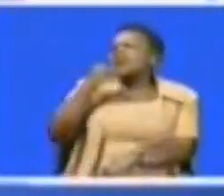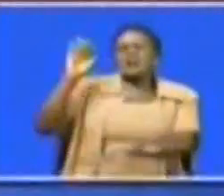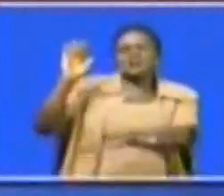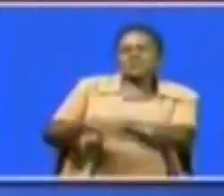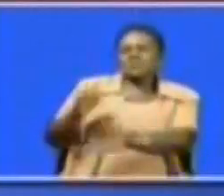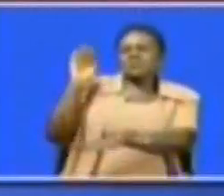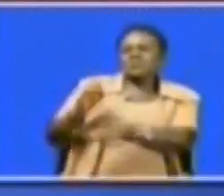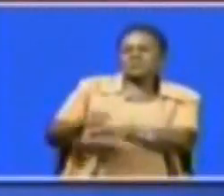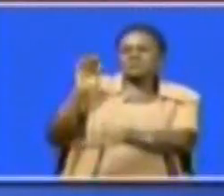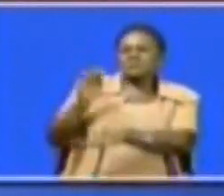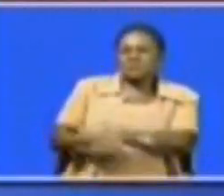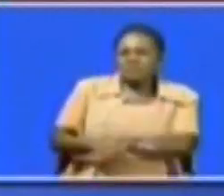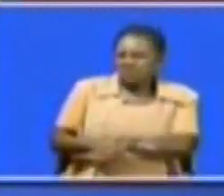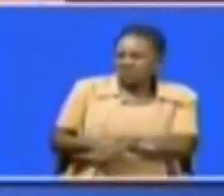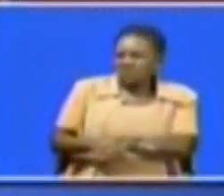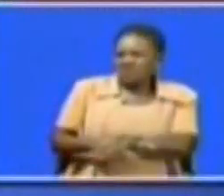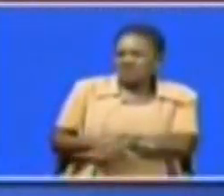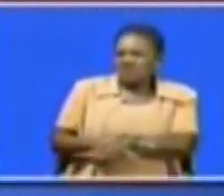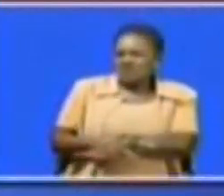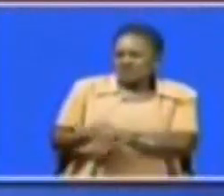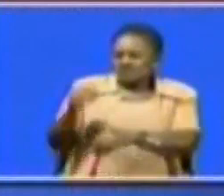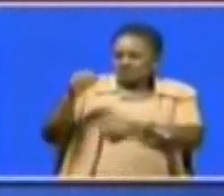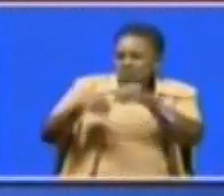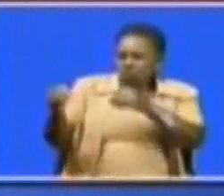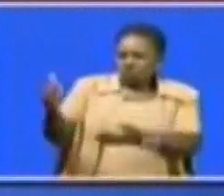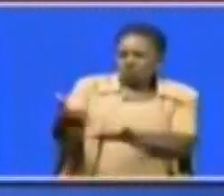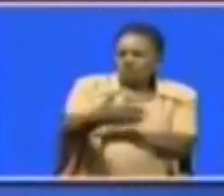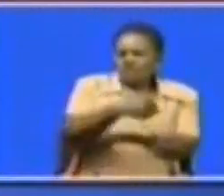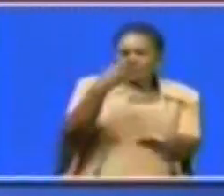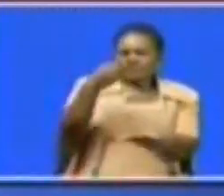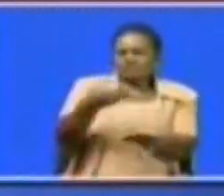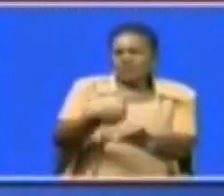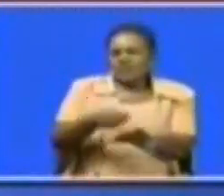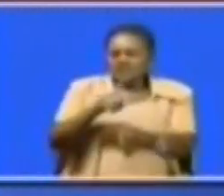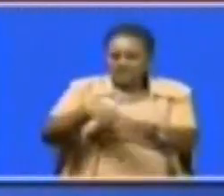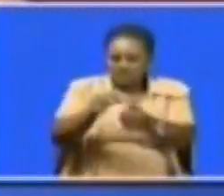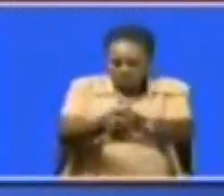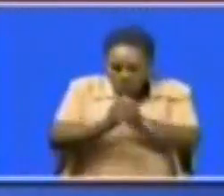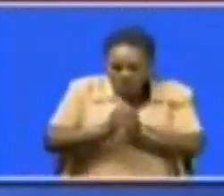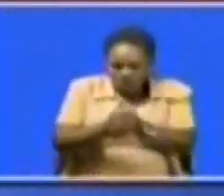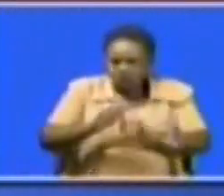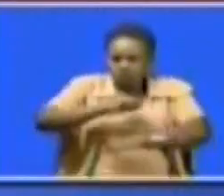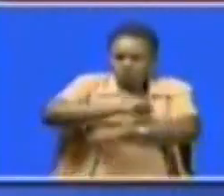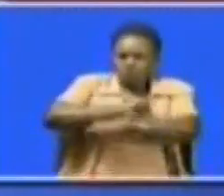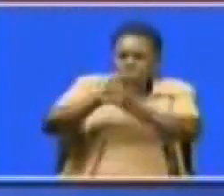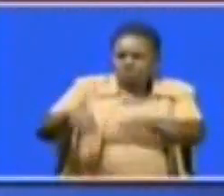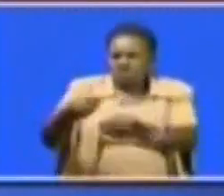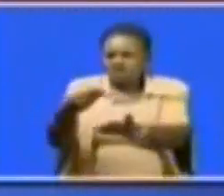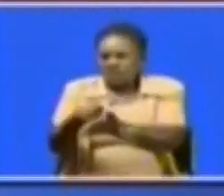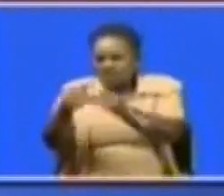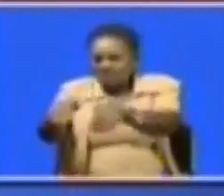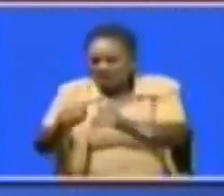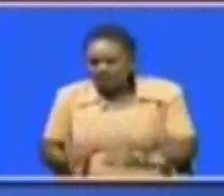man. They come do fundraising for us, whether it's a place of worship, schools,